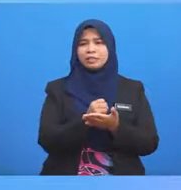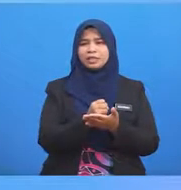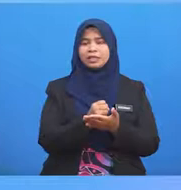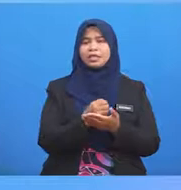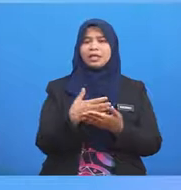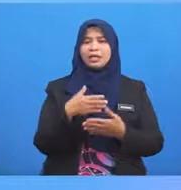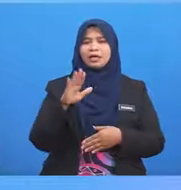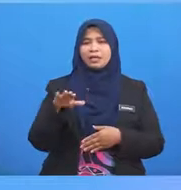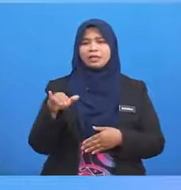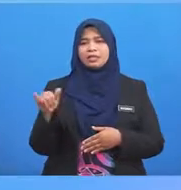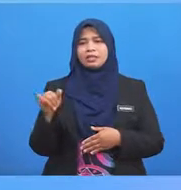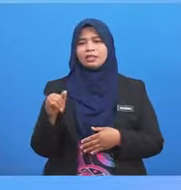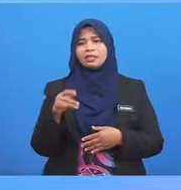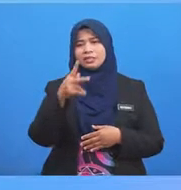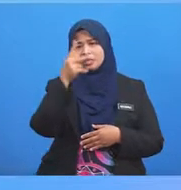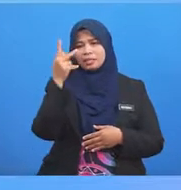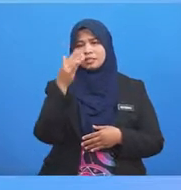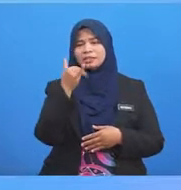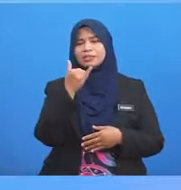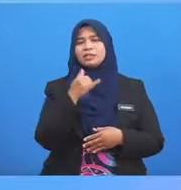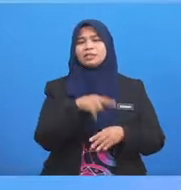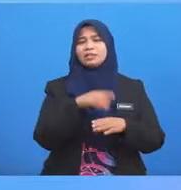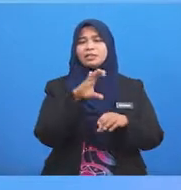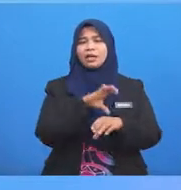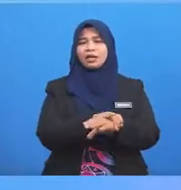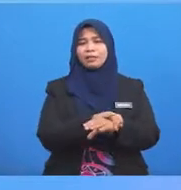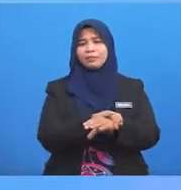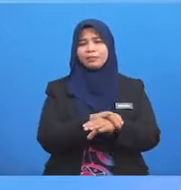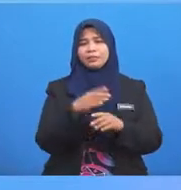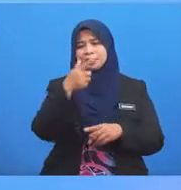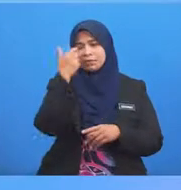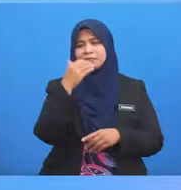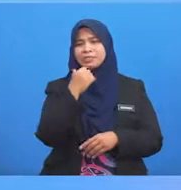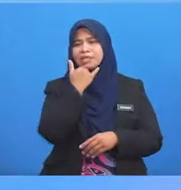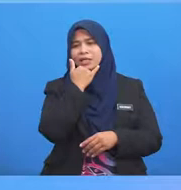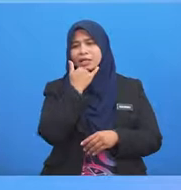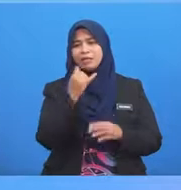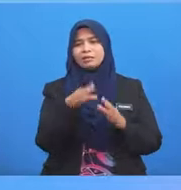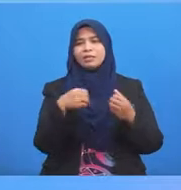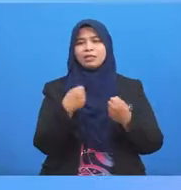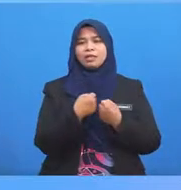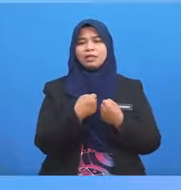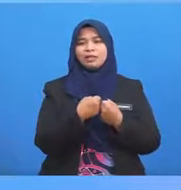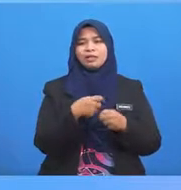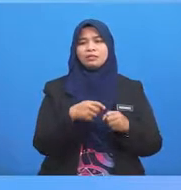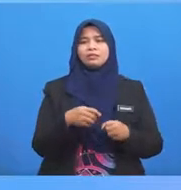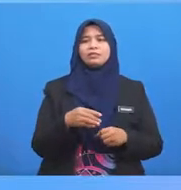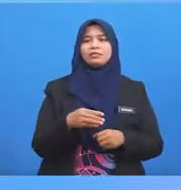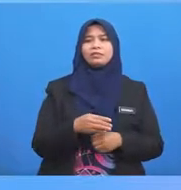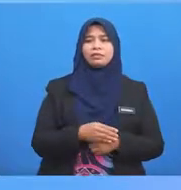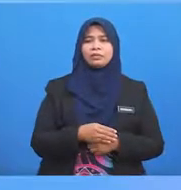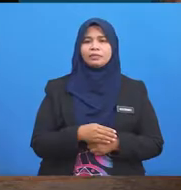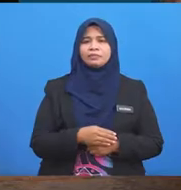di khalayak ramai dan menjamin adiknya akan menghadiri sesi perbicaraan di